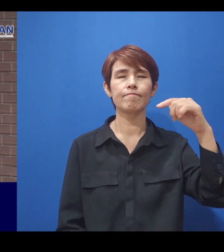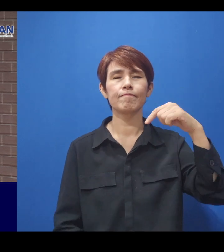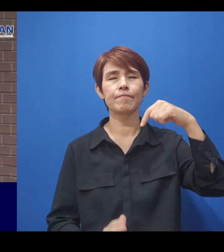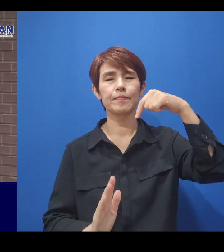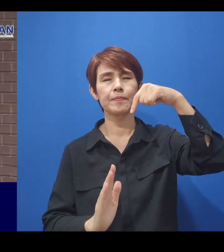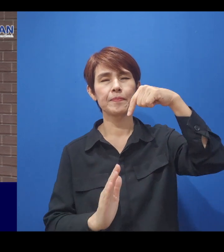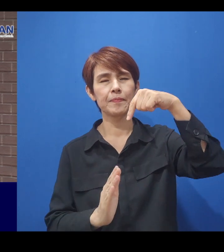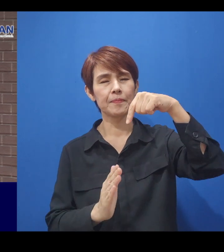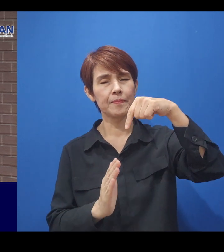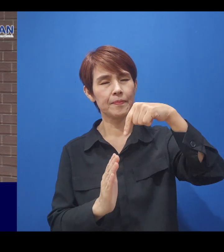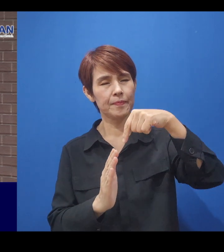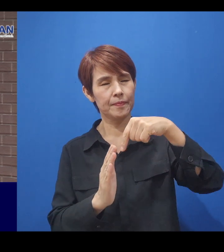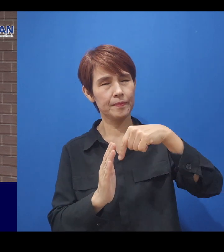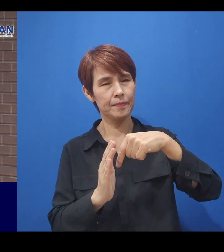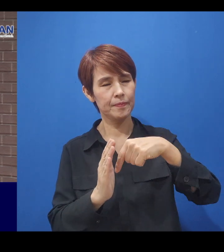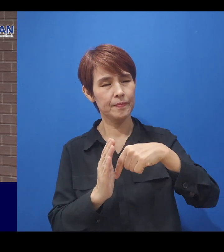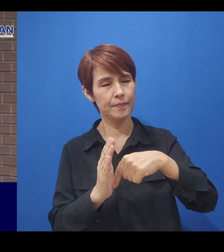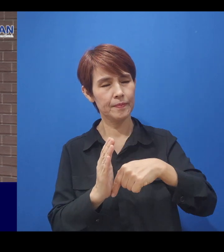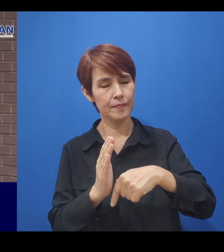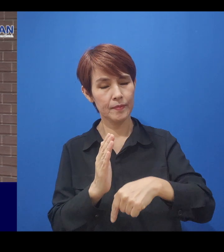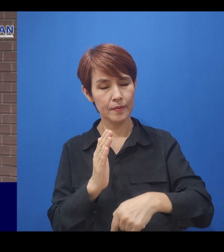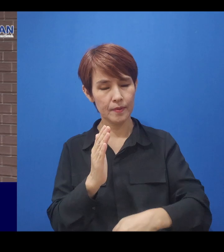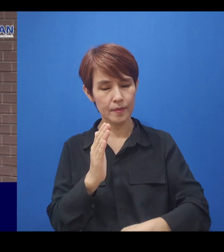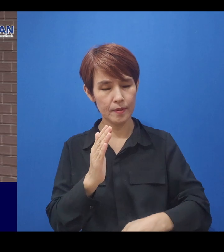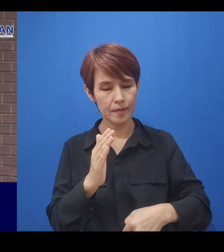깊이 묻힌